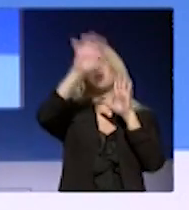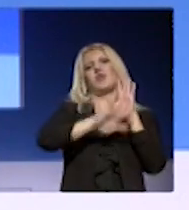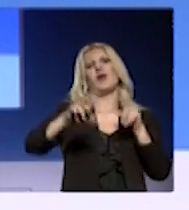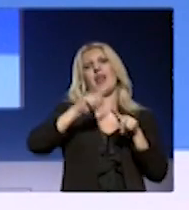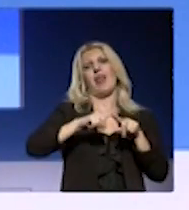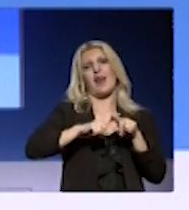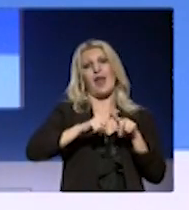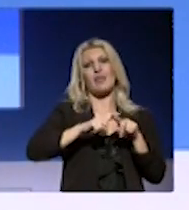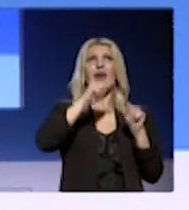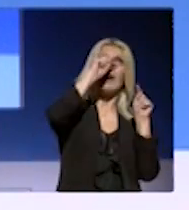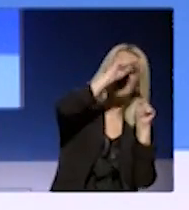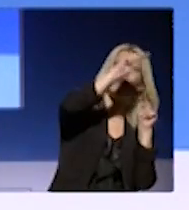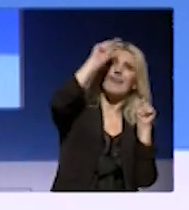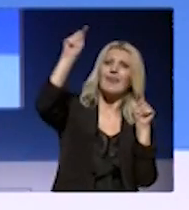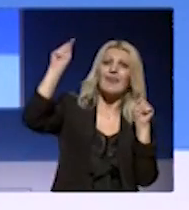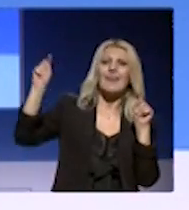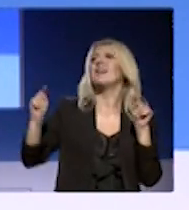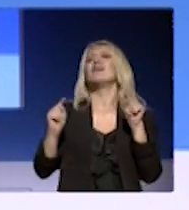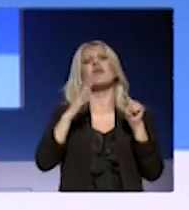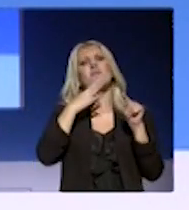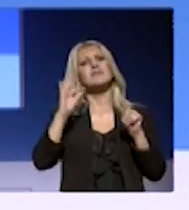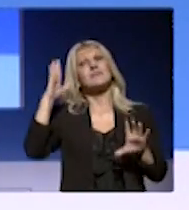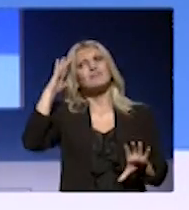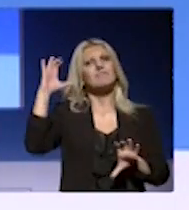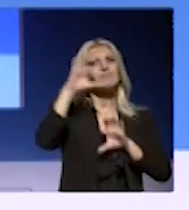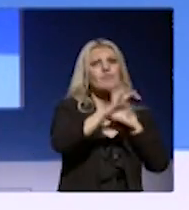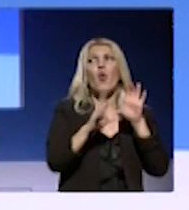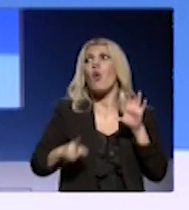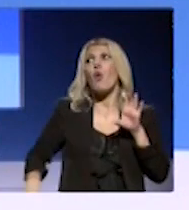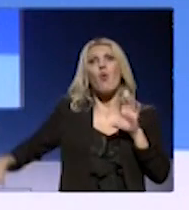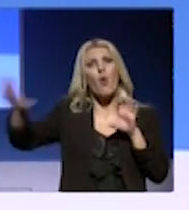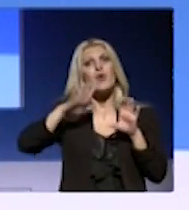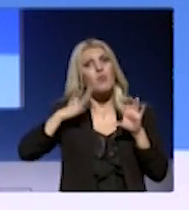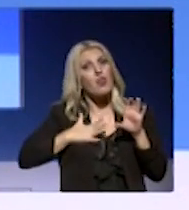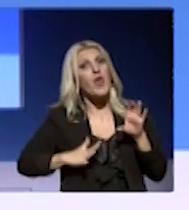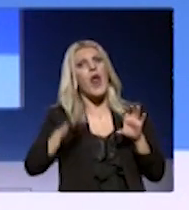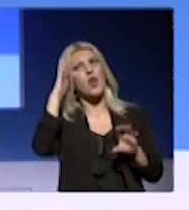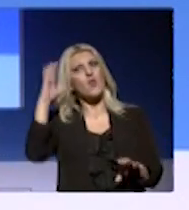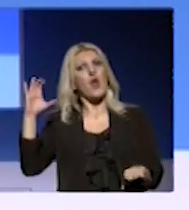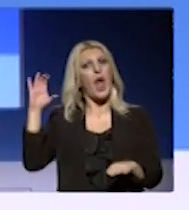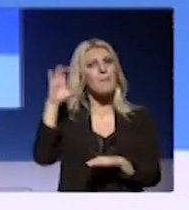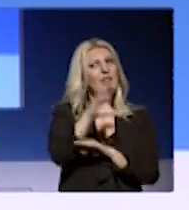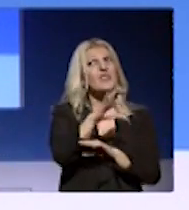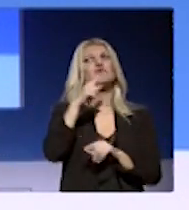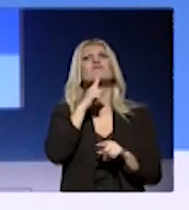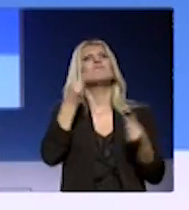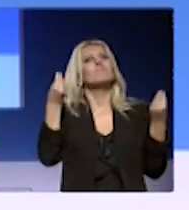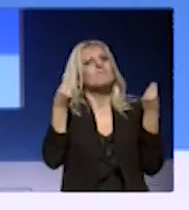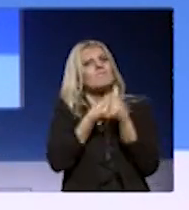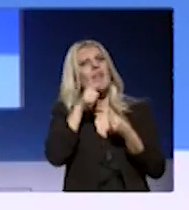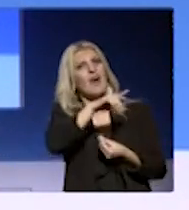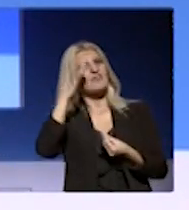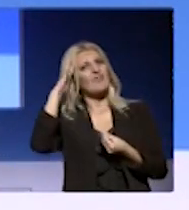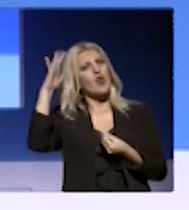Θα γνωρίζουν όλοι οι επενδυτές οι οποίοι θέλουν να επενδύσουν μέσα από αυτή τη λογική, μέσα από αυτή τη φιλοσοφία, ότι θα έχουν την